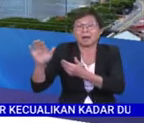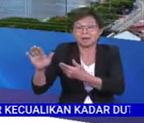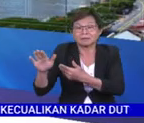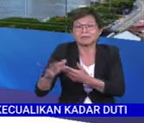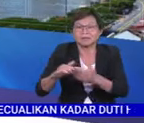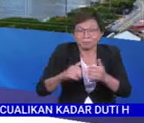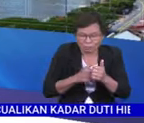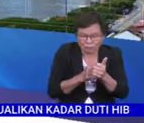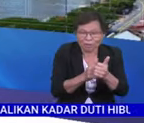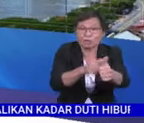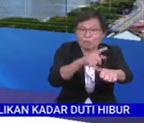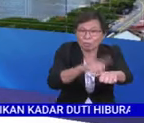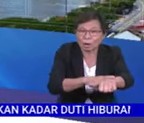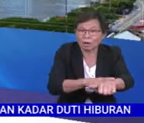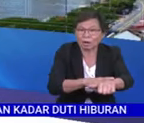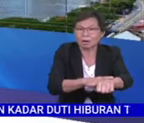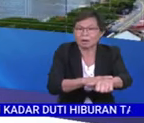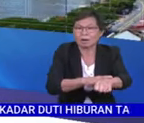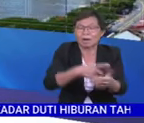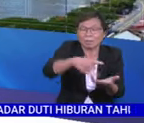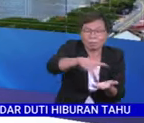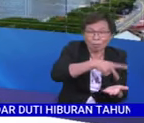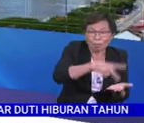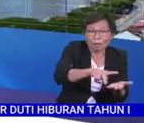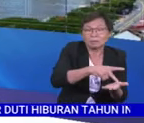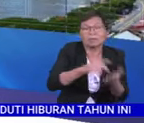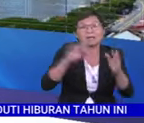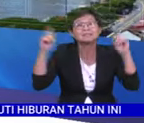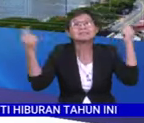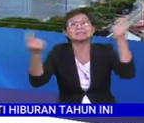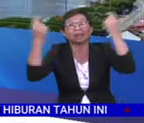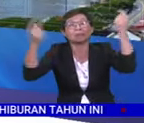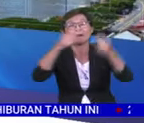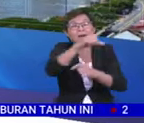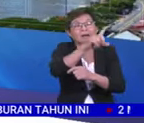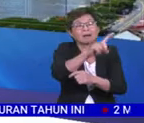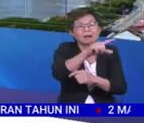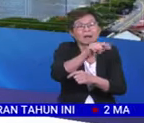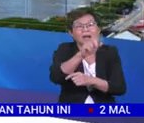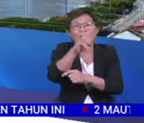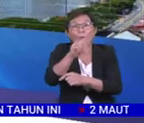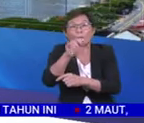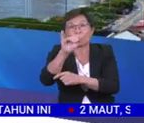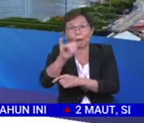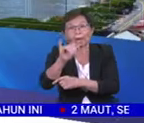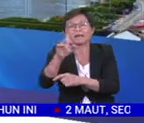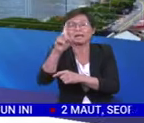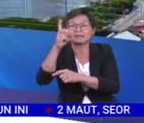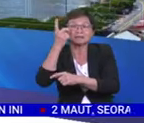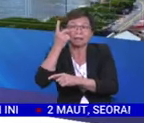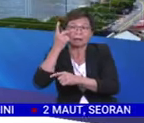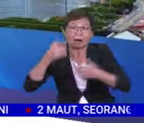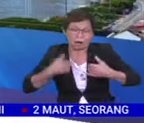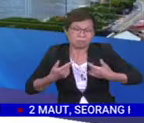Peredaran masa konsep dan sambutan Gawai Dayak yang juga turut terkesan dengan perubahannya